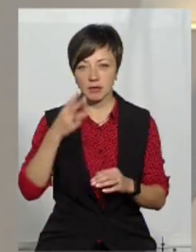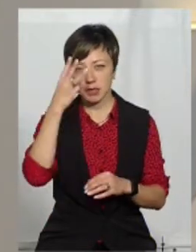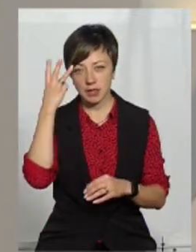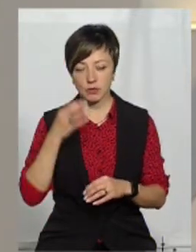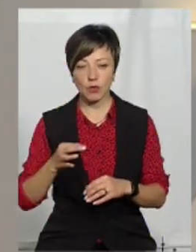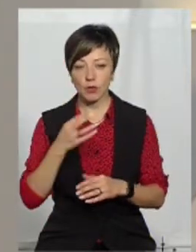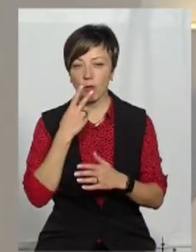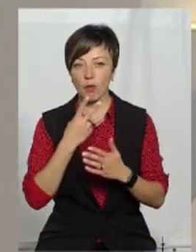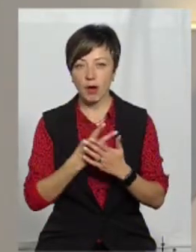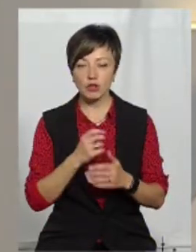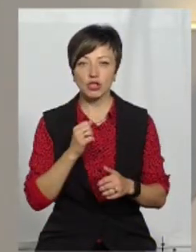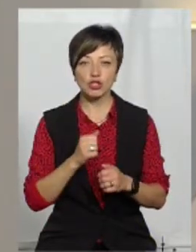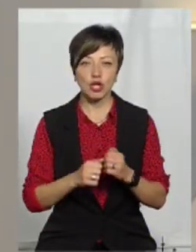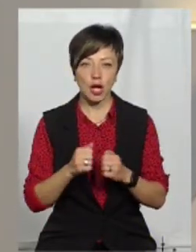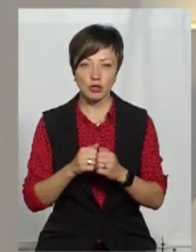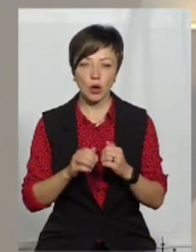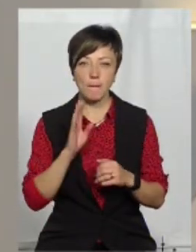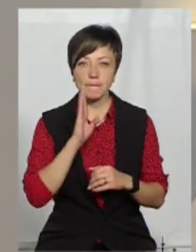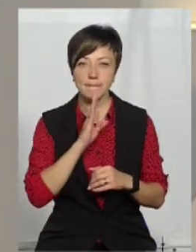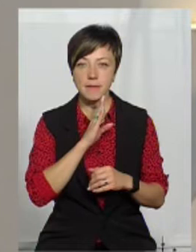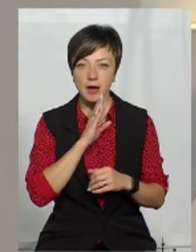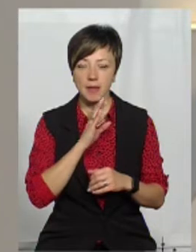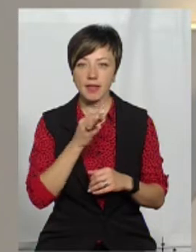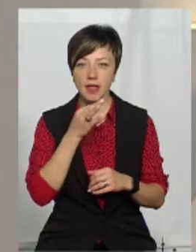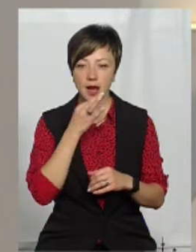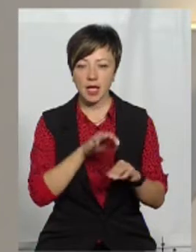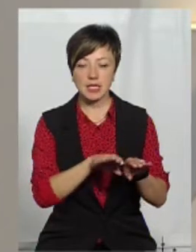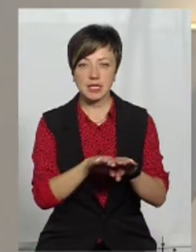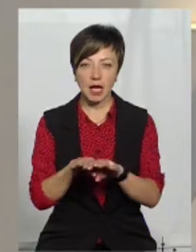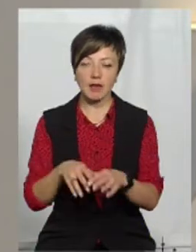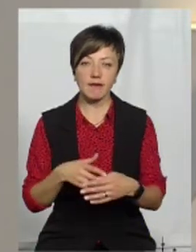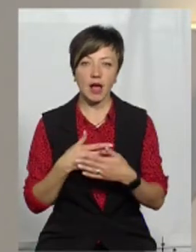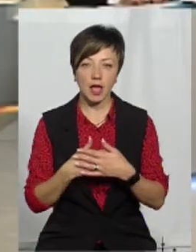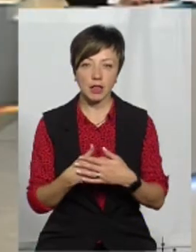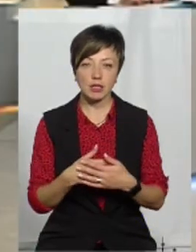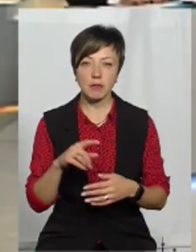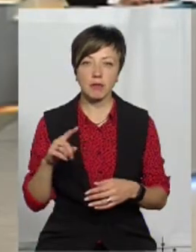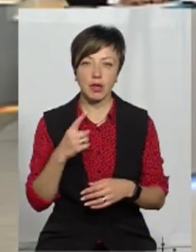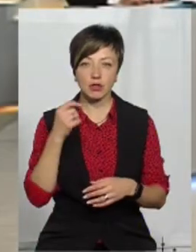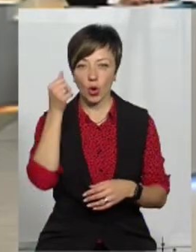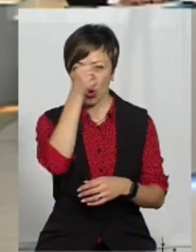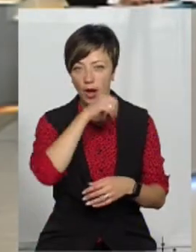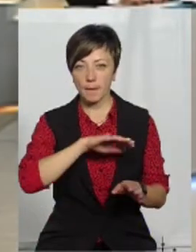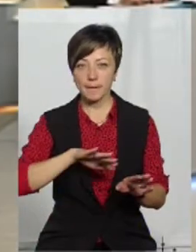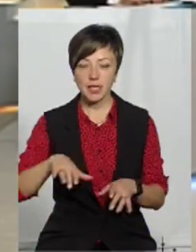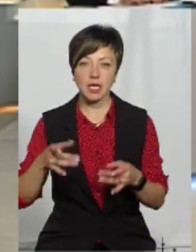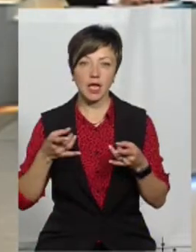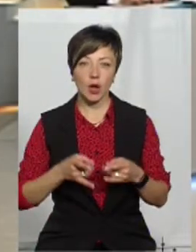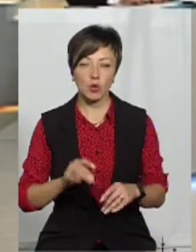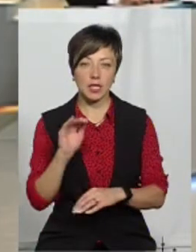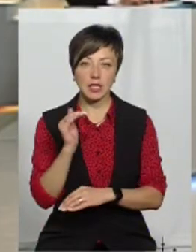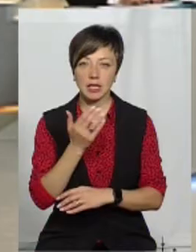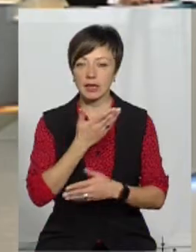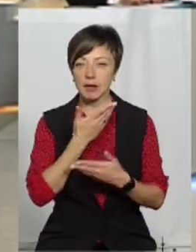що дійсно дуже часто мама на ранній стадії вагітності, мама на перших роках після народження дитини не